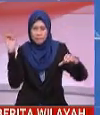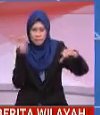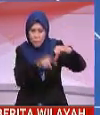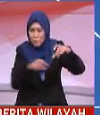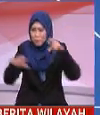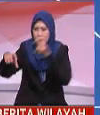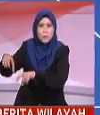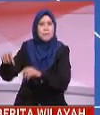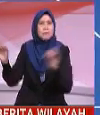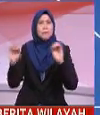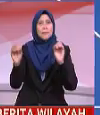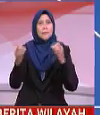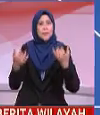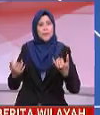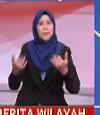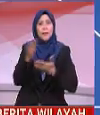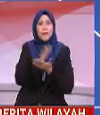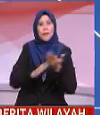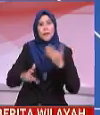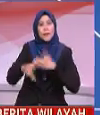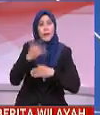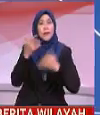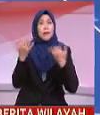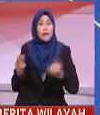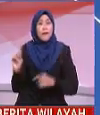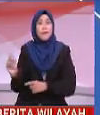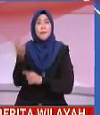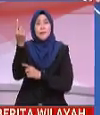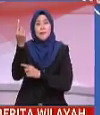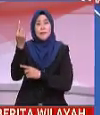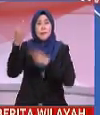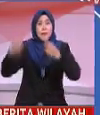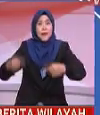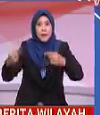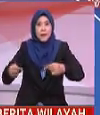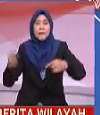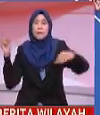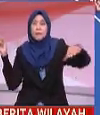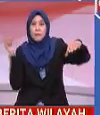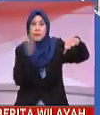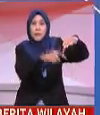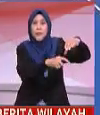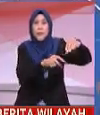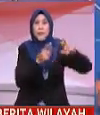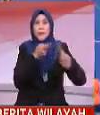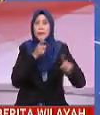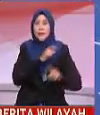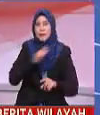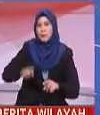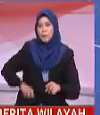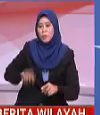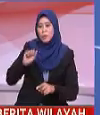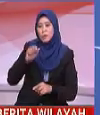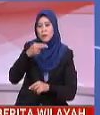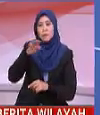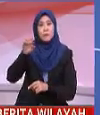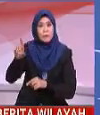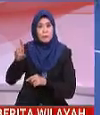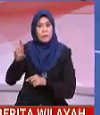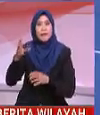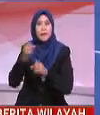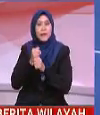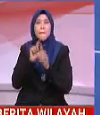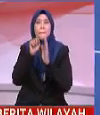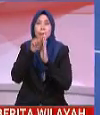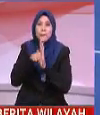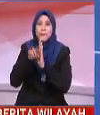sehingga suku ketiga permainan. Gol tunggal perlawanan akhirnya tiba menerusi jaringan Tengku Ahmad Tajuddin Tengku Abdul Jalil pada